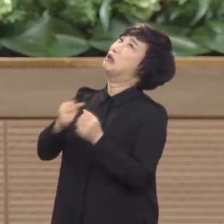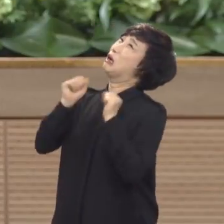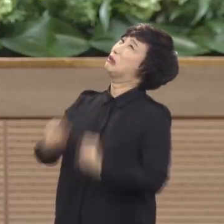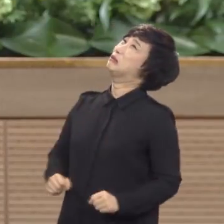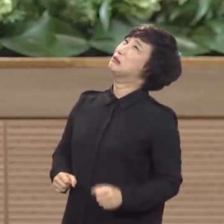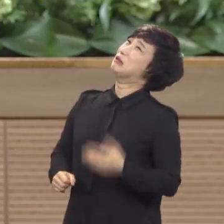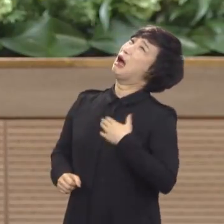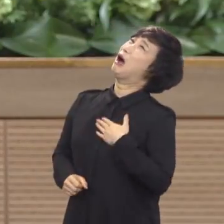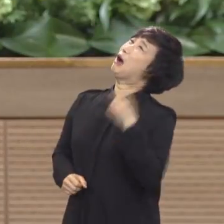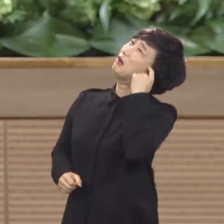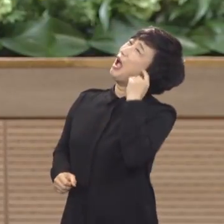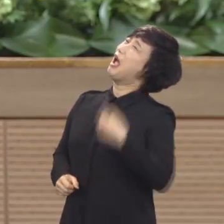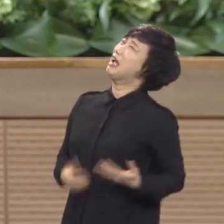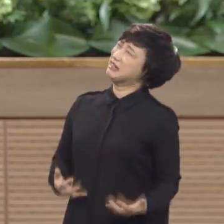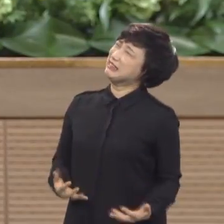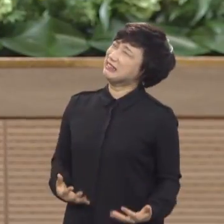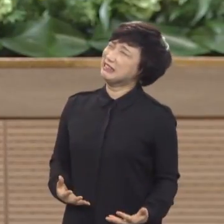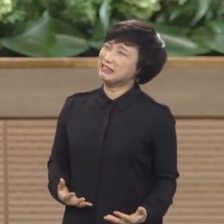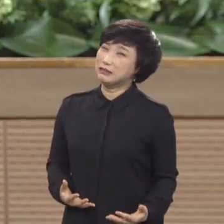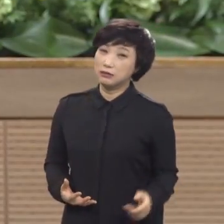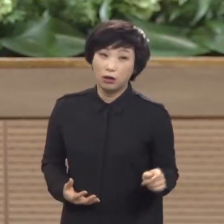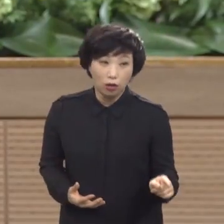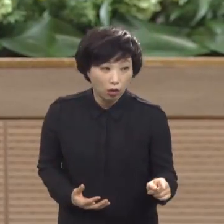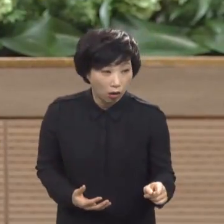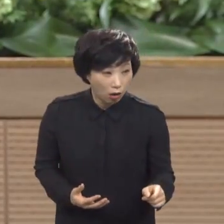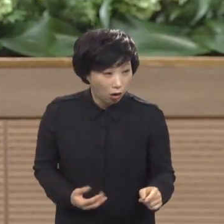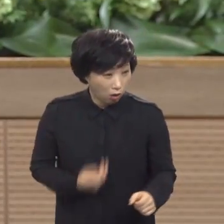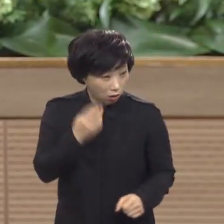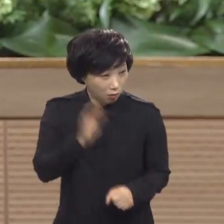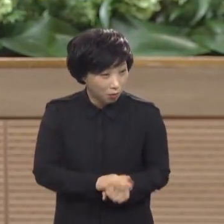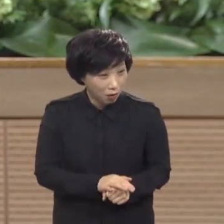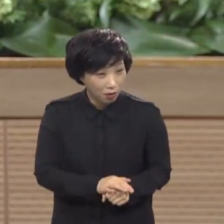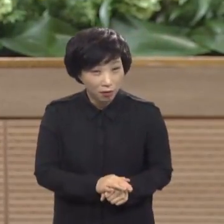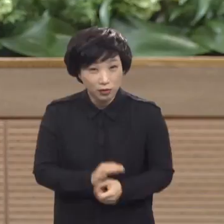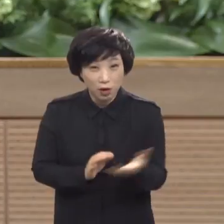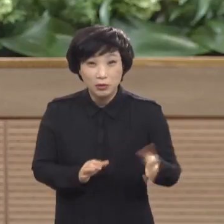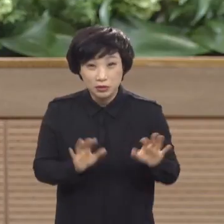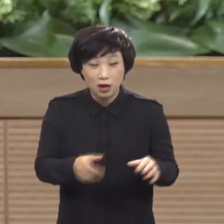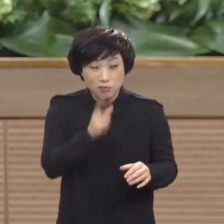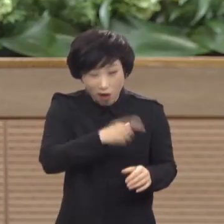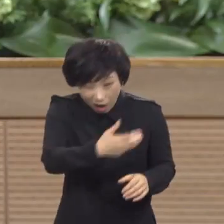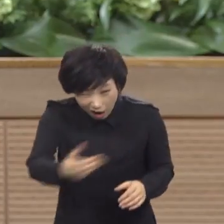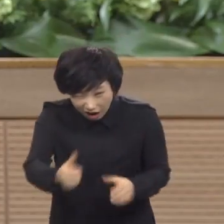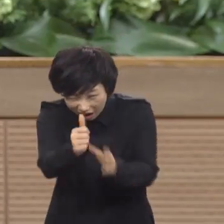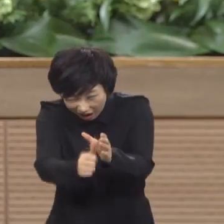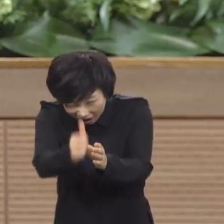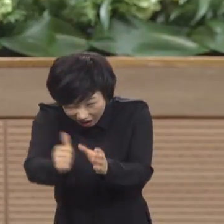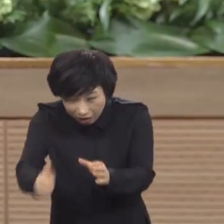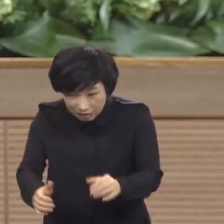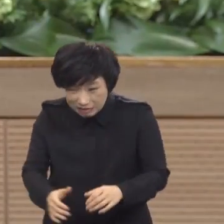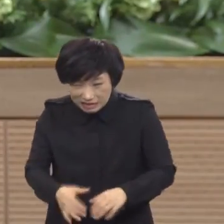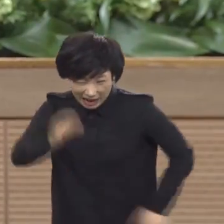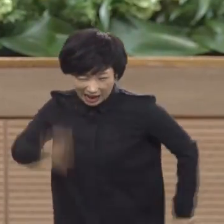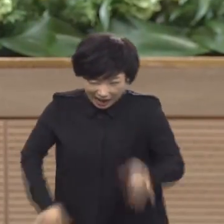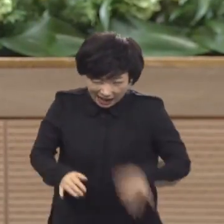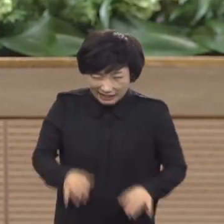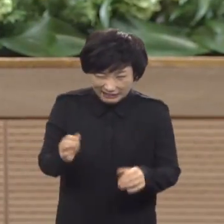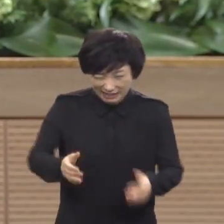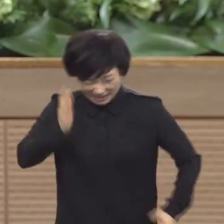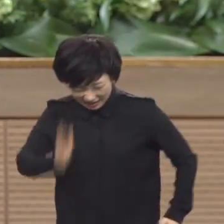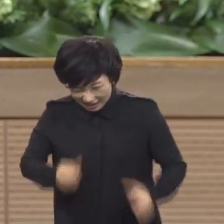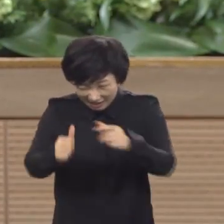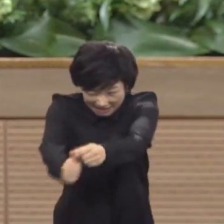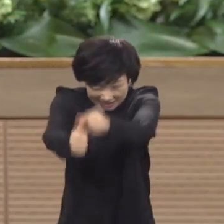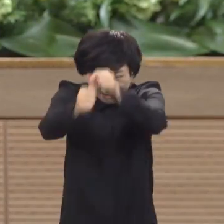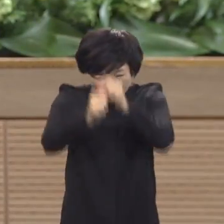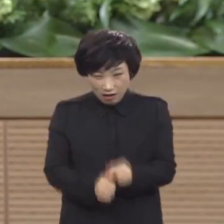살아계시면 이럴 수가 있습니까? 아니 물에 빠진 사람 건져놨더니 보따리 내놓는 식으로 이건 안